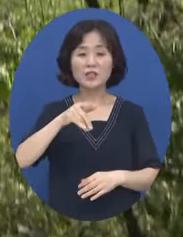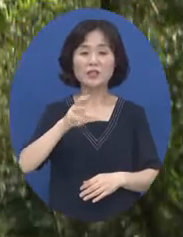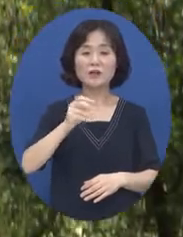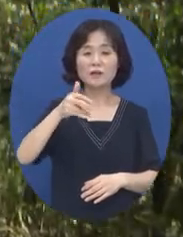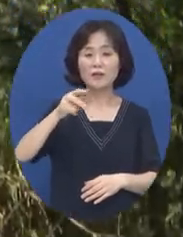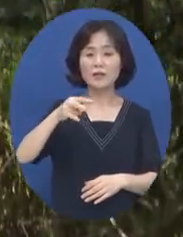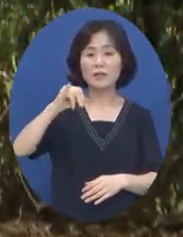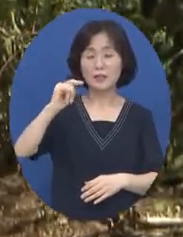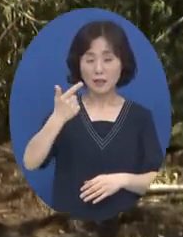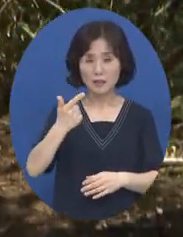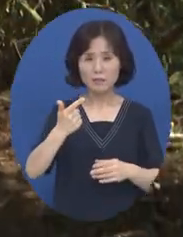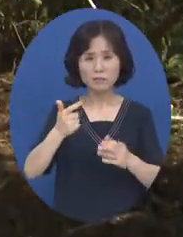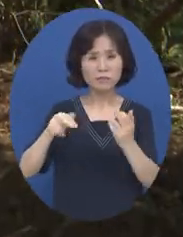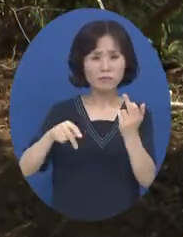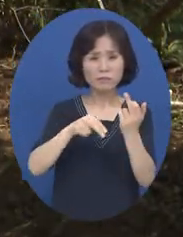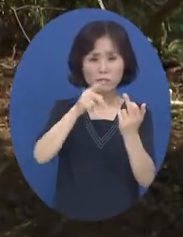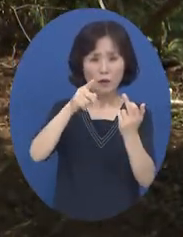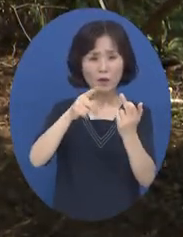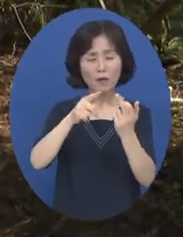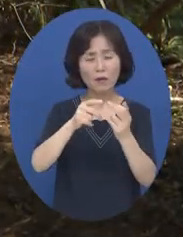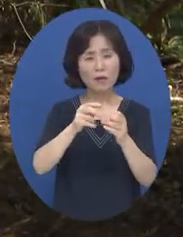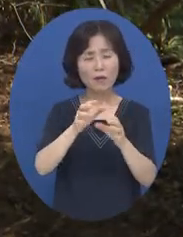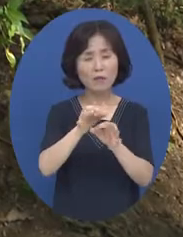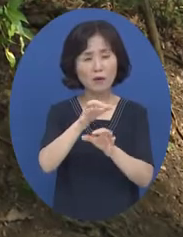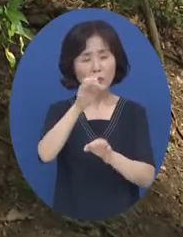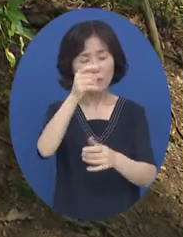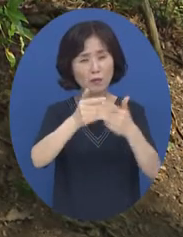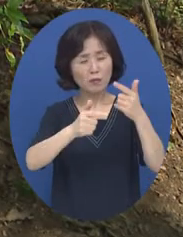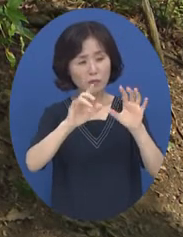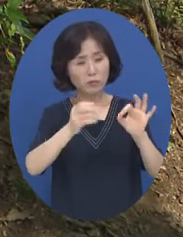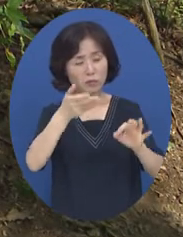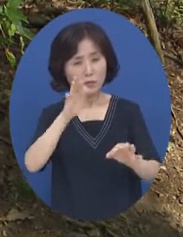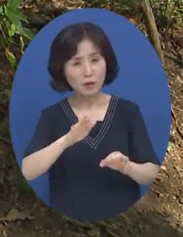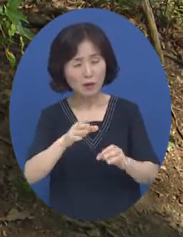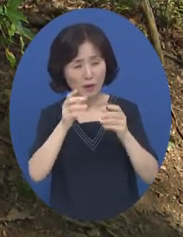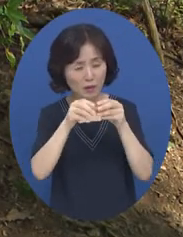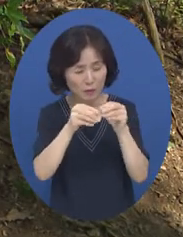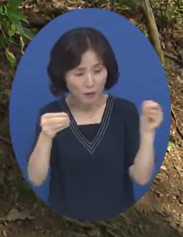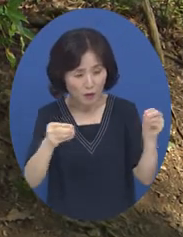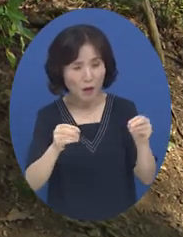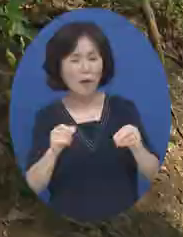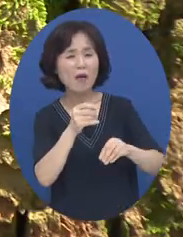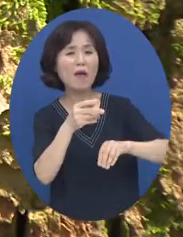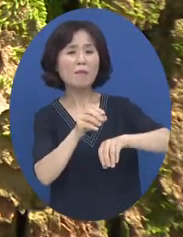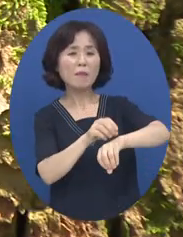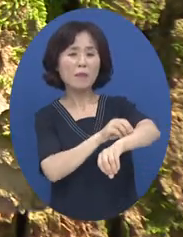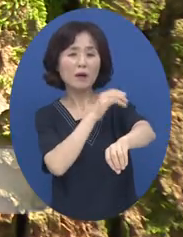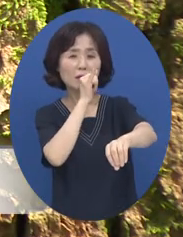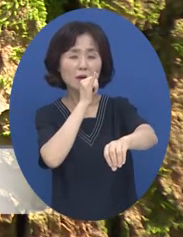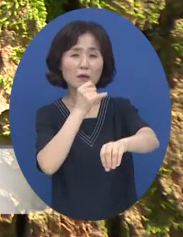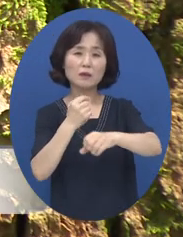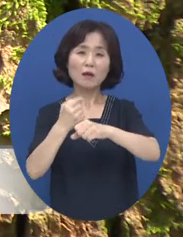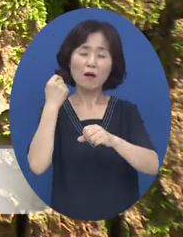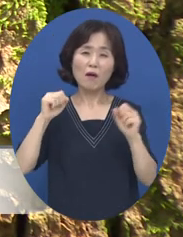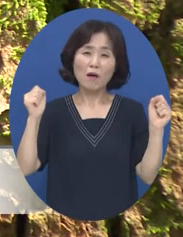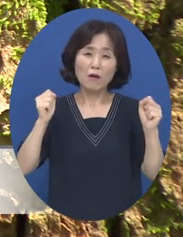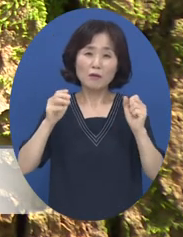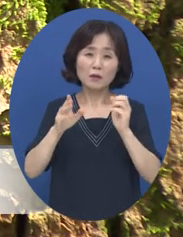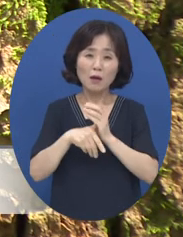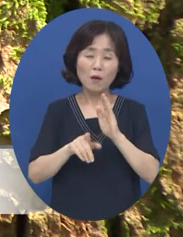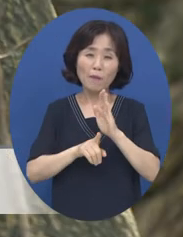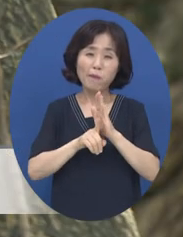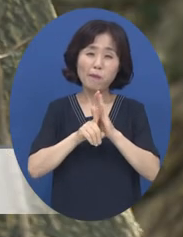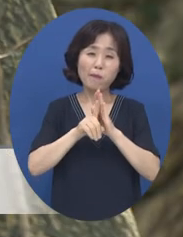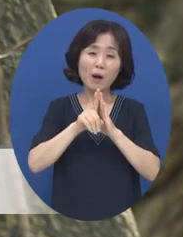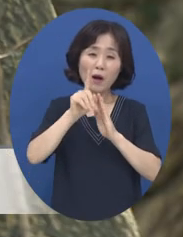청계산 등산로. 얼핏 보기에 대나무처럼 생긴 대벌레가 나무에 잔뜩 붙어 있습니다. 지난 겨울철 이상 고온으로